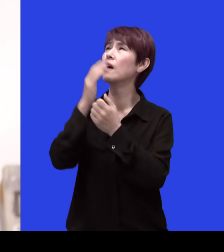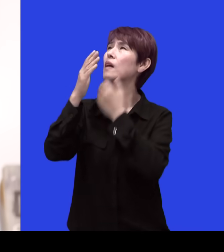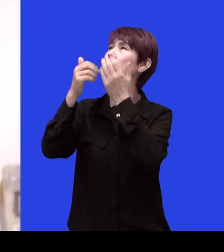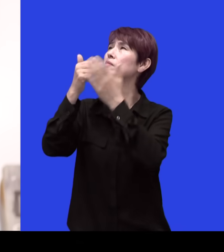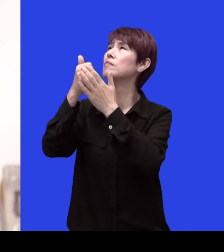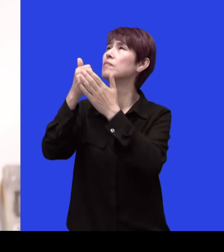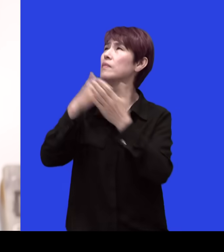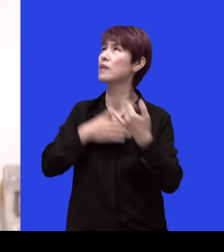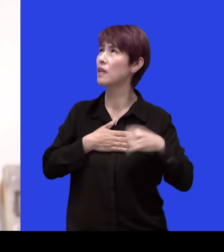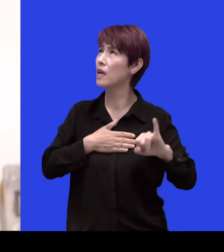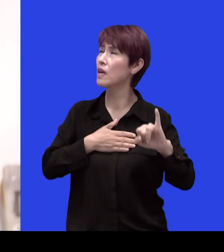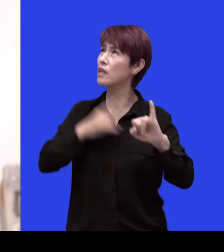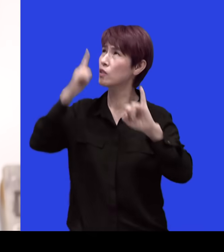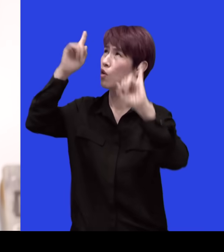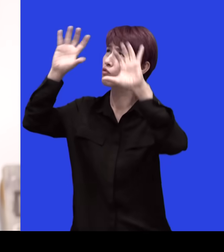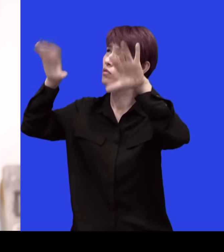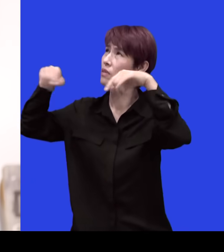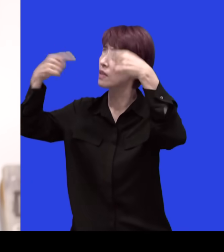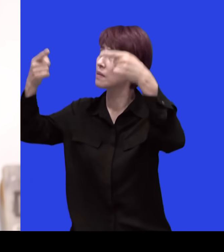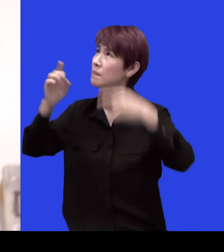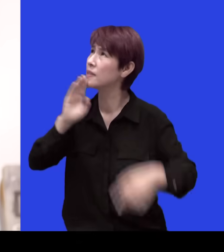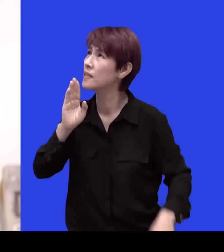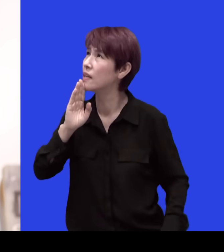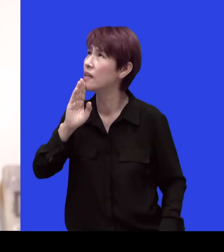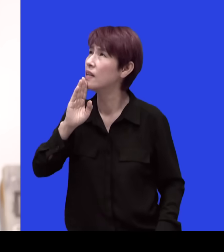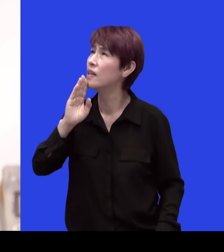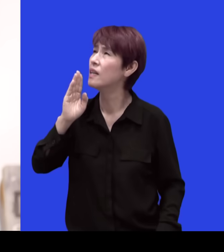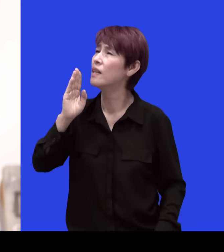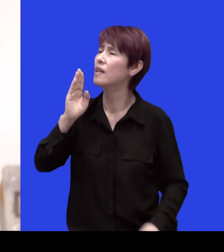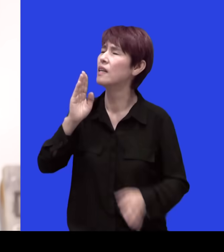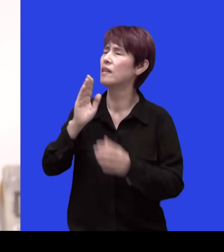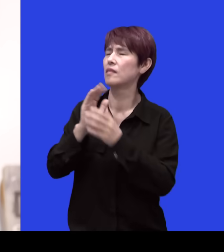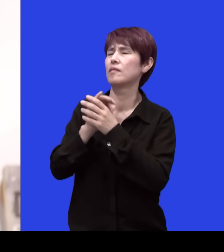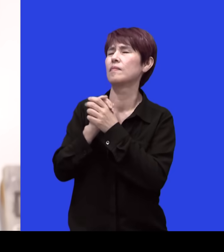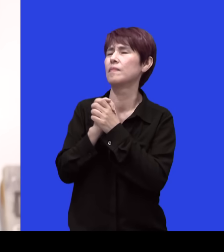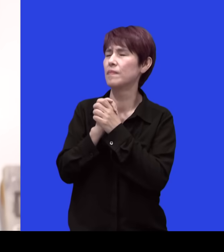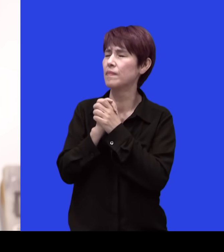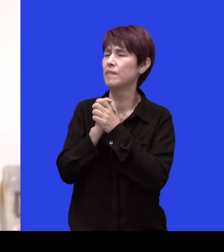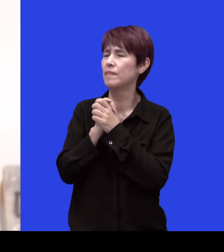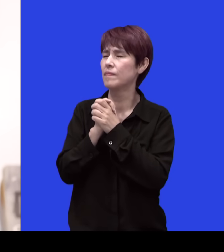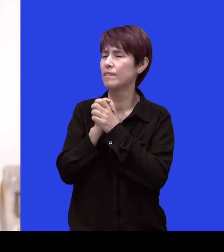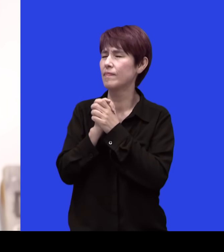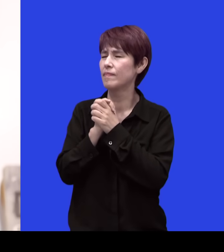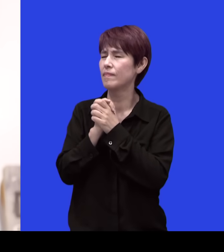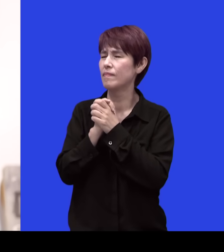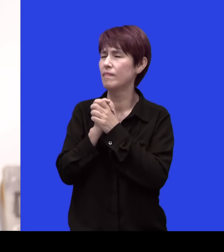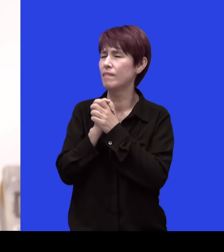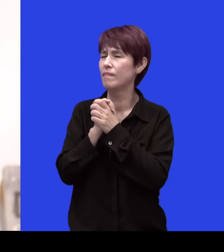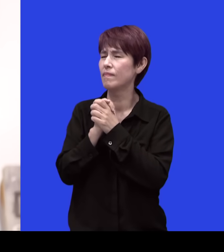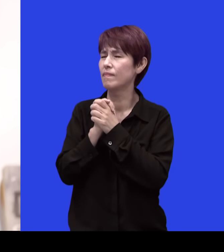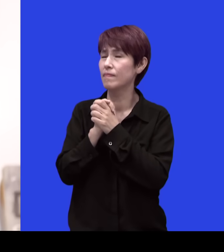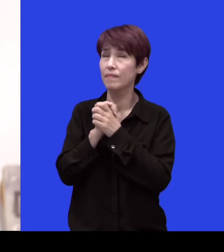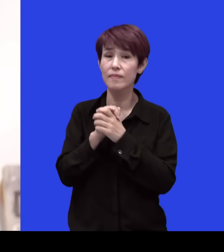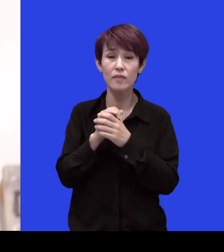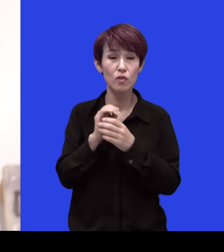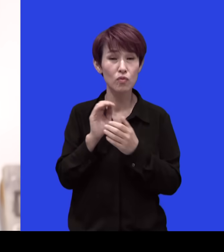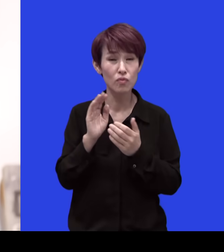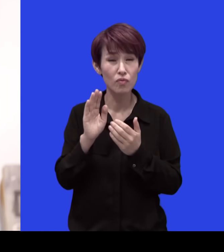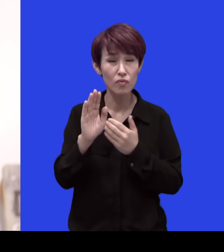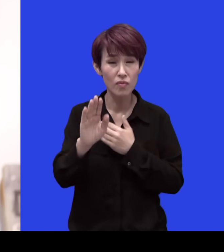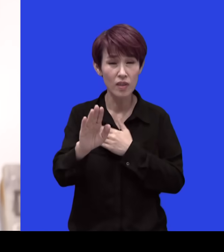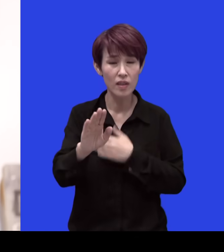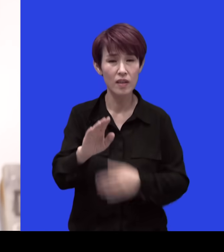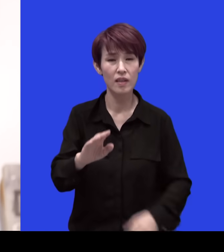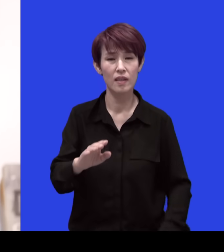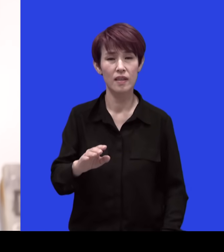은경이 천국 갔어요. 이걸 기도했어요. 근데 사실은 제가 그때 이후에